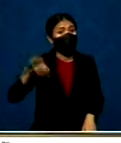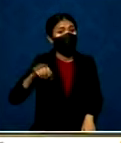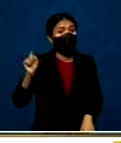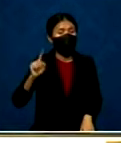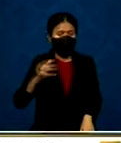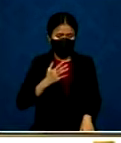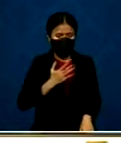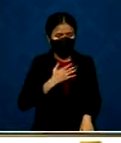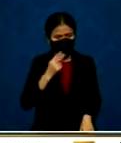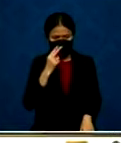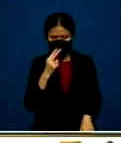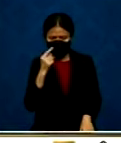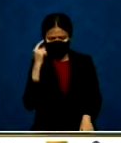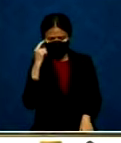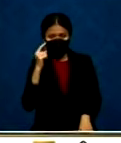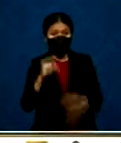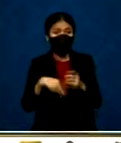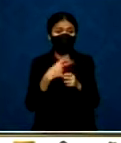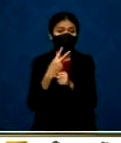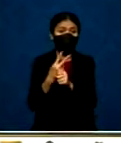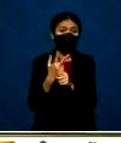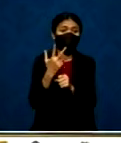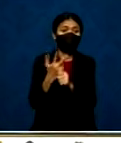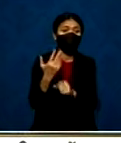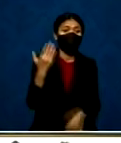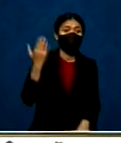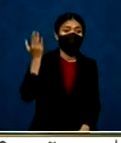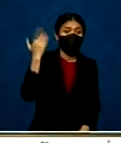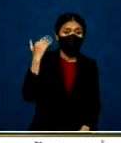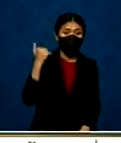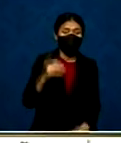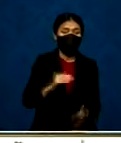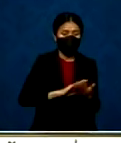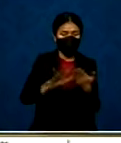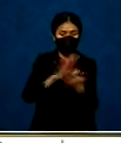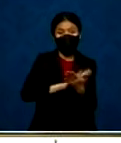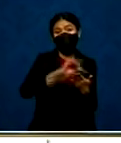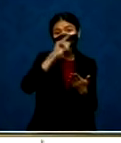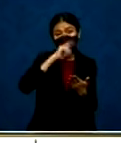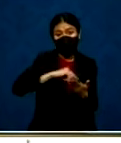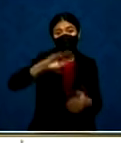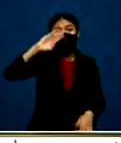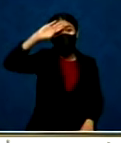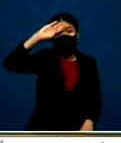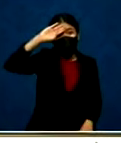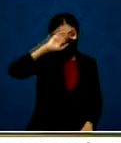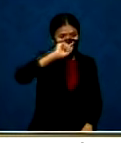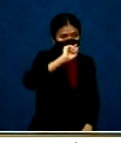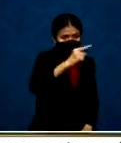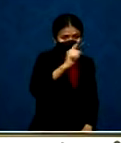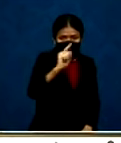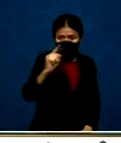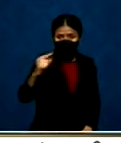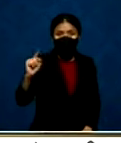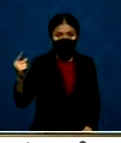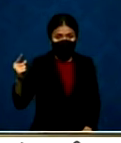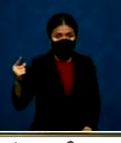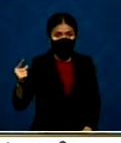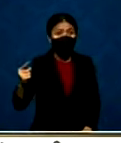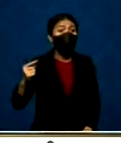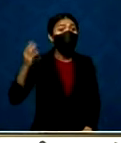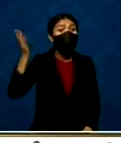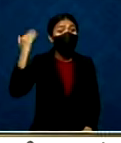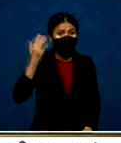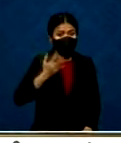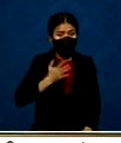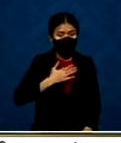พบว่าในรอบ 2-3 ปีที่ผ่านมาเนี่ยประเทศไทยมีโรคอุบัติใหม่มากขึ้นเรื่อยๆเราไม่เคยเจอนะครับตอนที่ผมเรียนสั